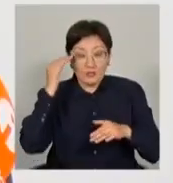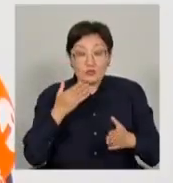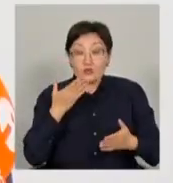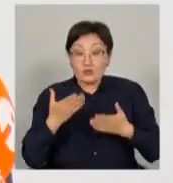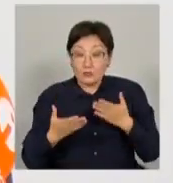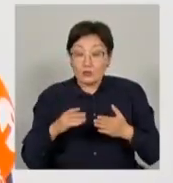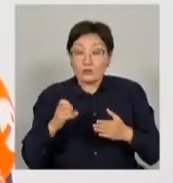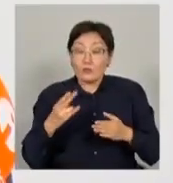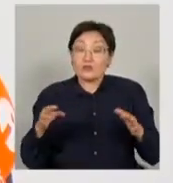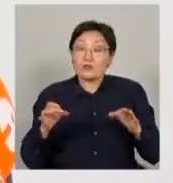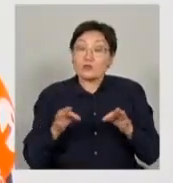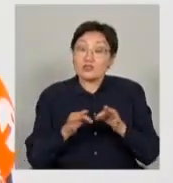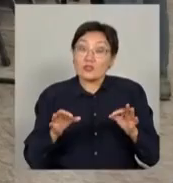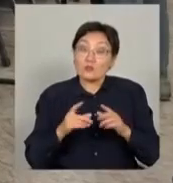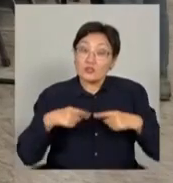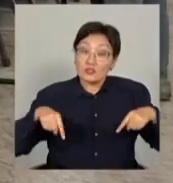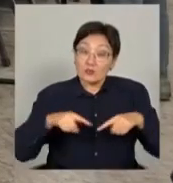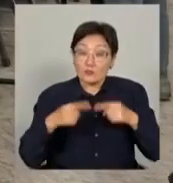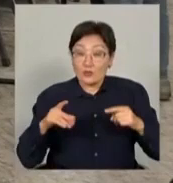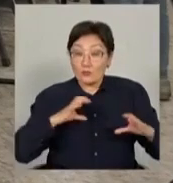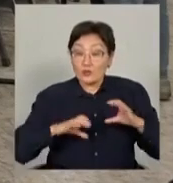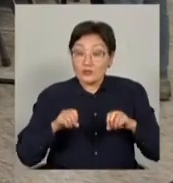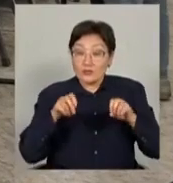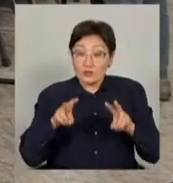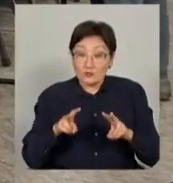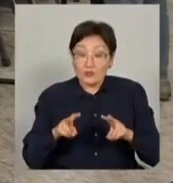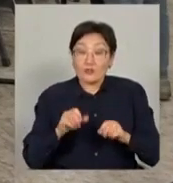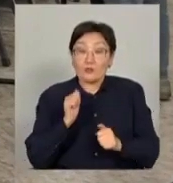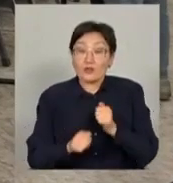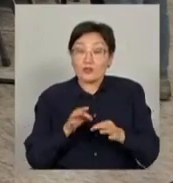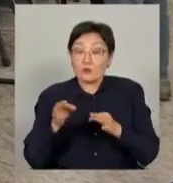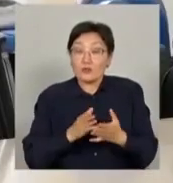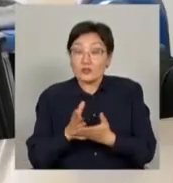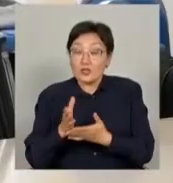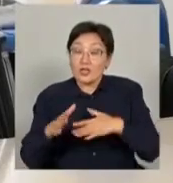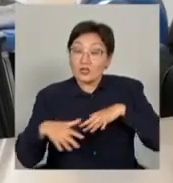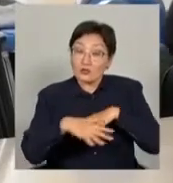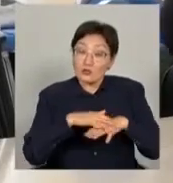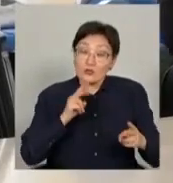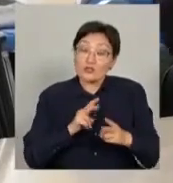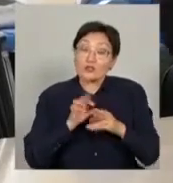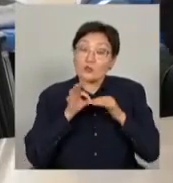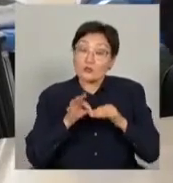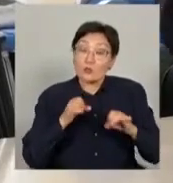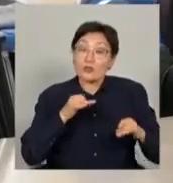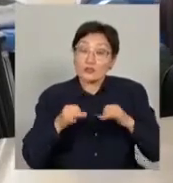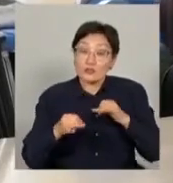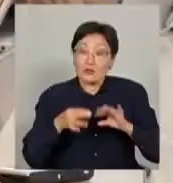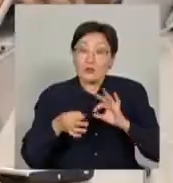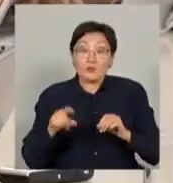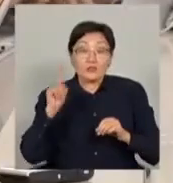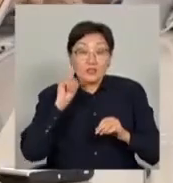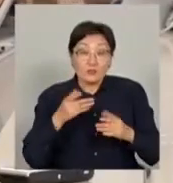jatır. Ulttık yadrolık ortalık pen özgede institut ökülderi jer-jerde aralap tırgındarmen kezdesu uyumdastırgan. Diyalog kuruğa,